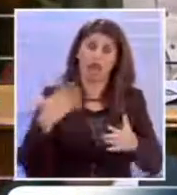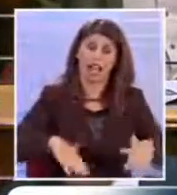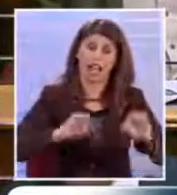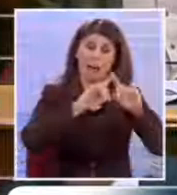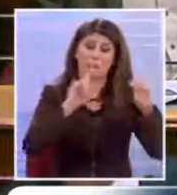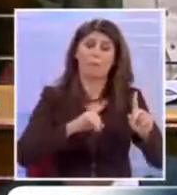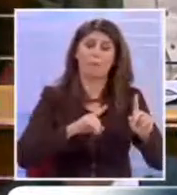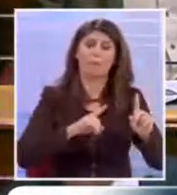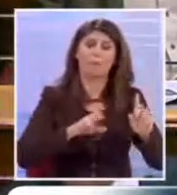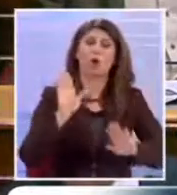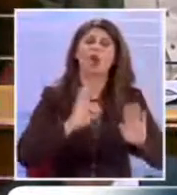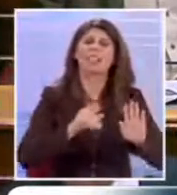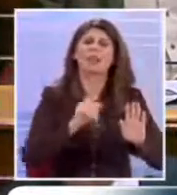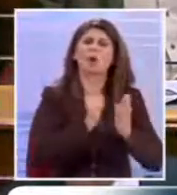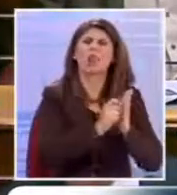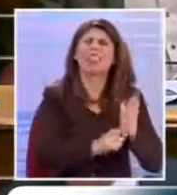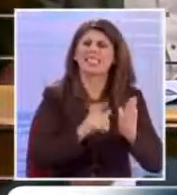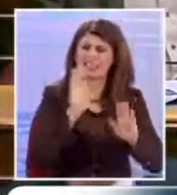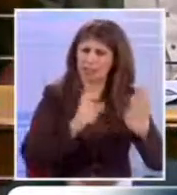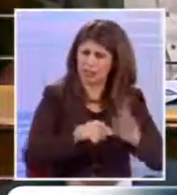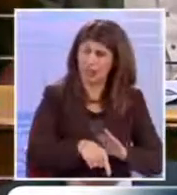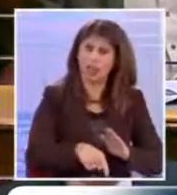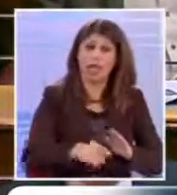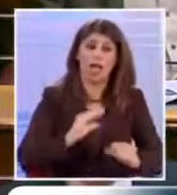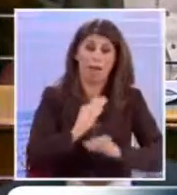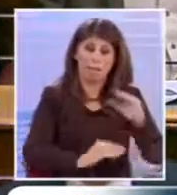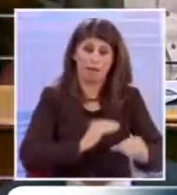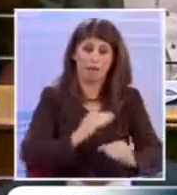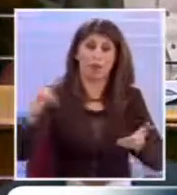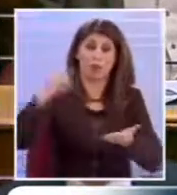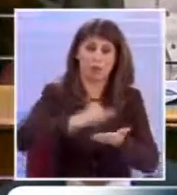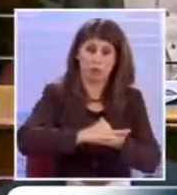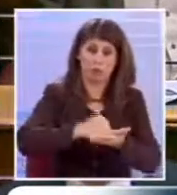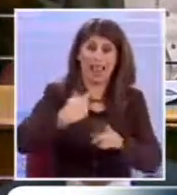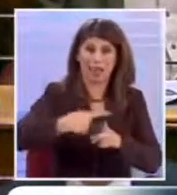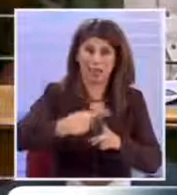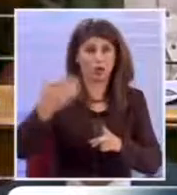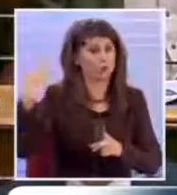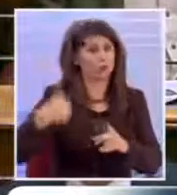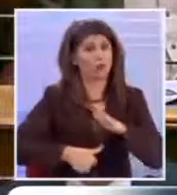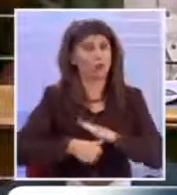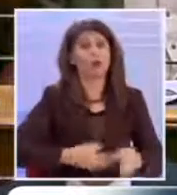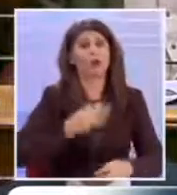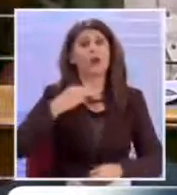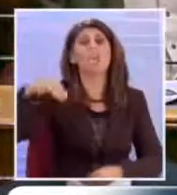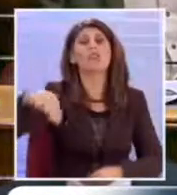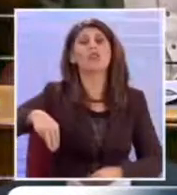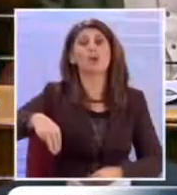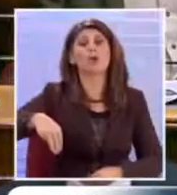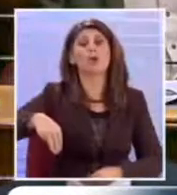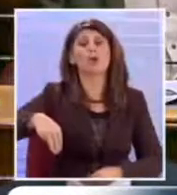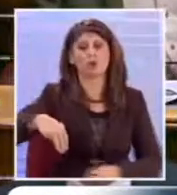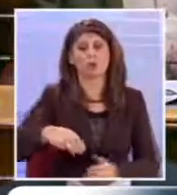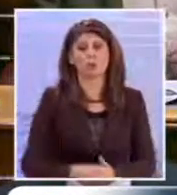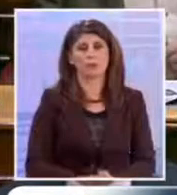προκήρυξη για το επένδυση στο ελληνικό, ο τότε Πρόεδρος, ο κύριος Μητρόπουλος και